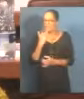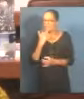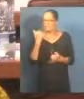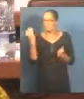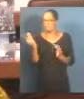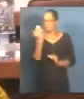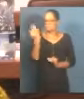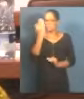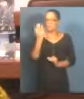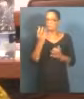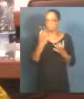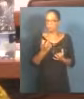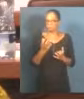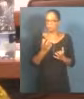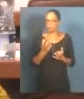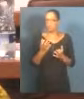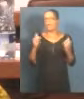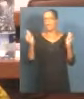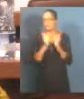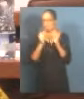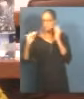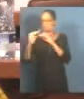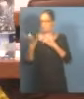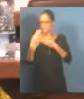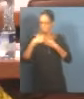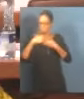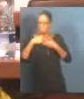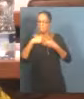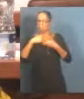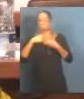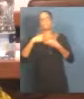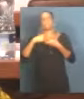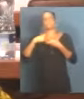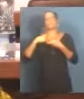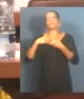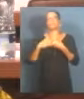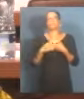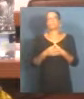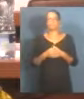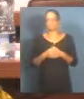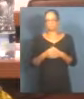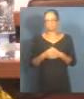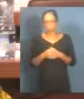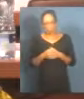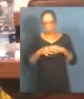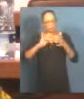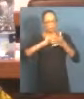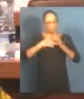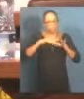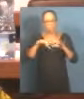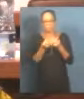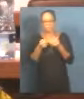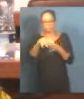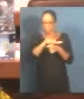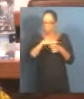voulons, avec le peuple comme auteur et avec toutes les compétences. Je pense